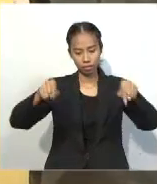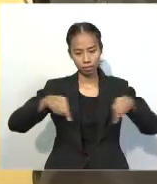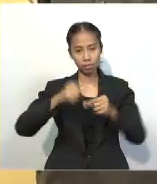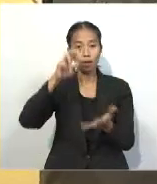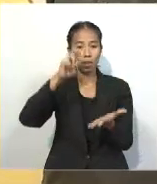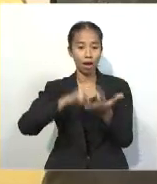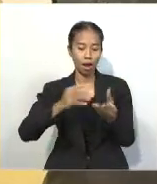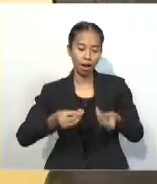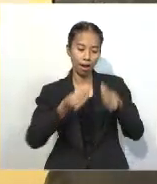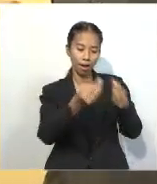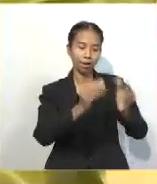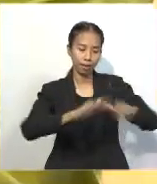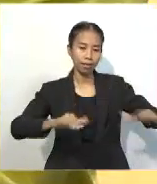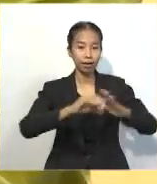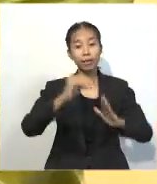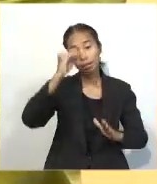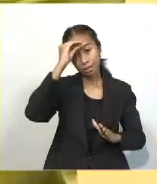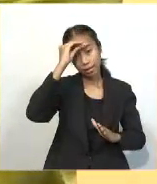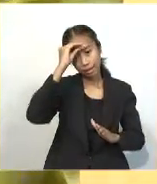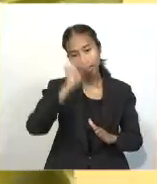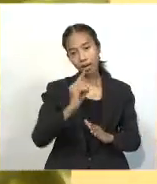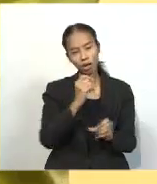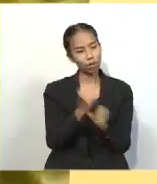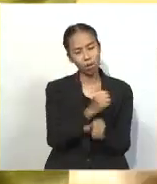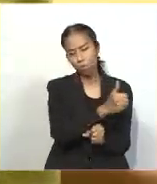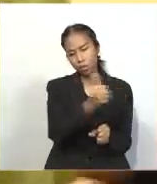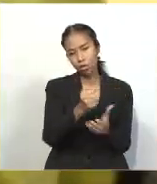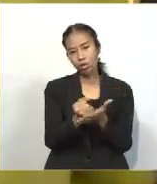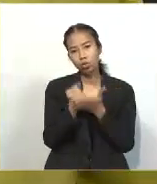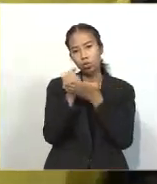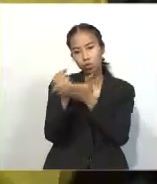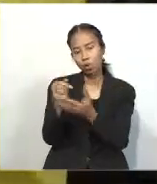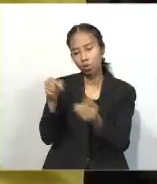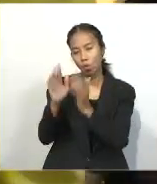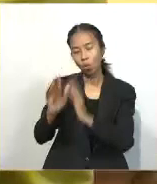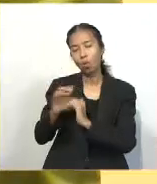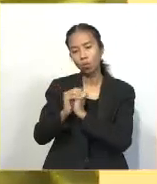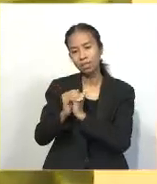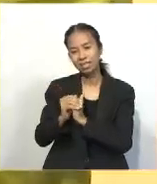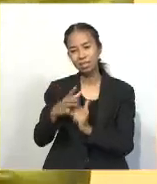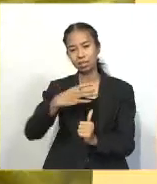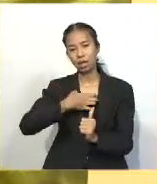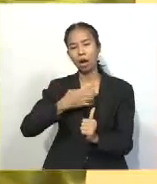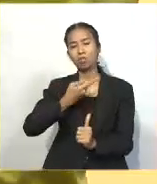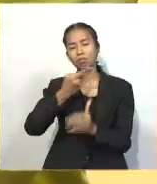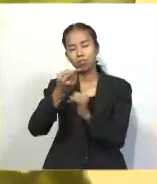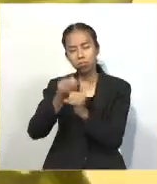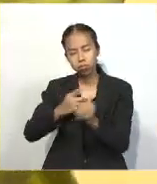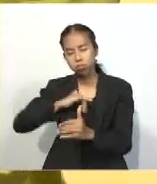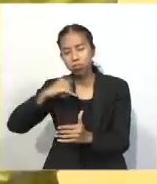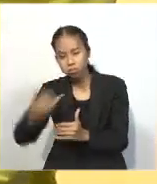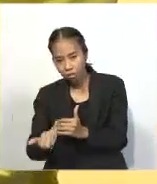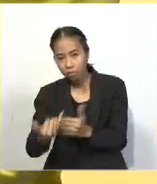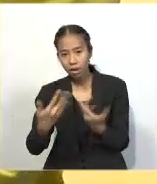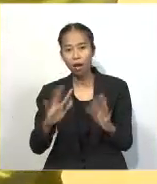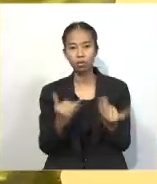ให้กับนักเรียนโรงเรียนวัดสุทธิวรารามที่ทำความดีช่วยเหลือนักท่องเที่ยวชาวจีนที่พยายามจะฆ่าตัวตายพร้อมชื่นชม